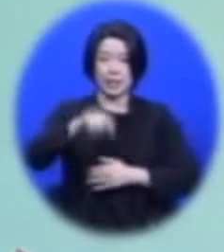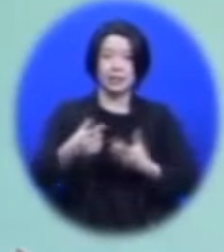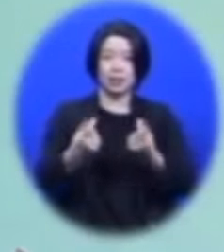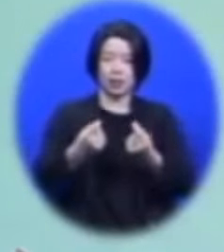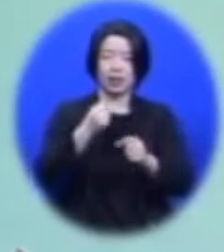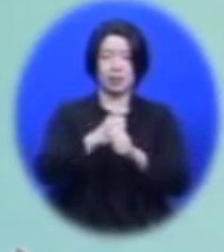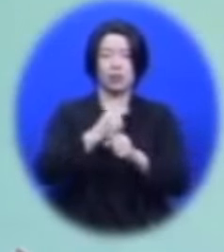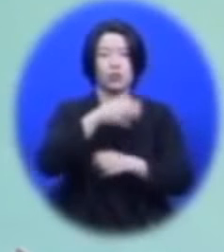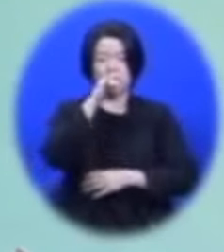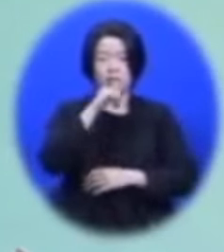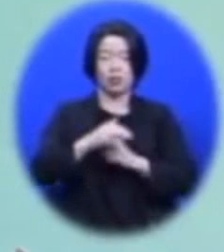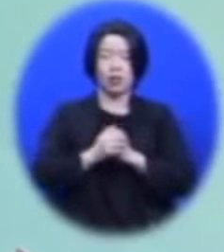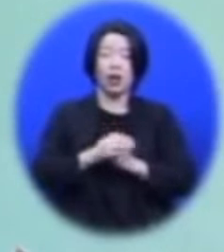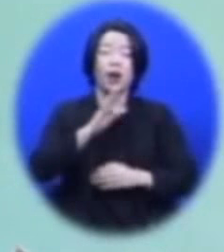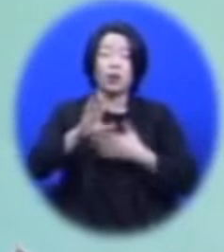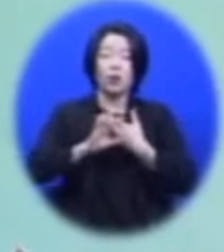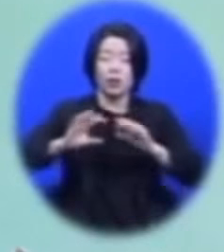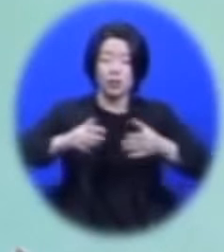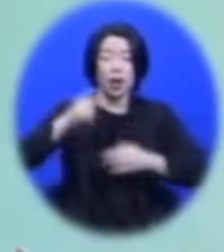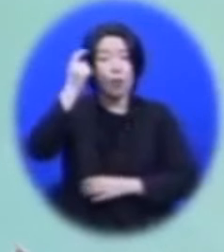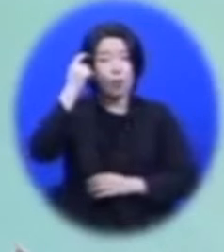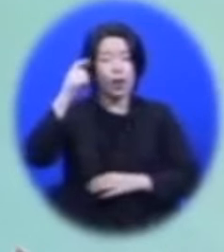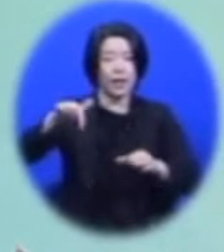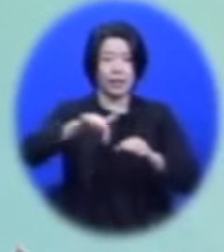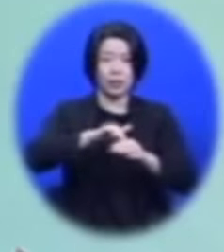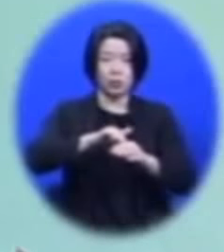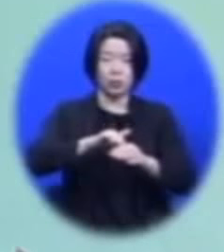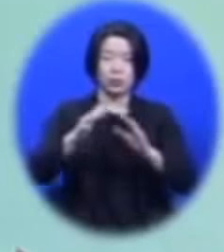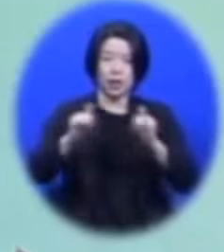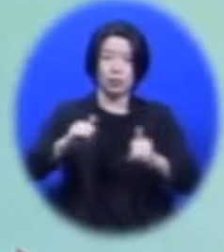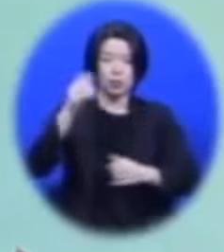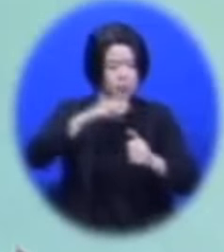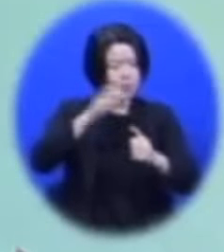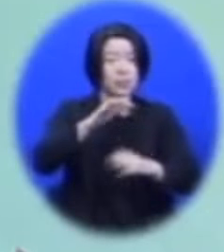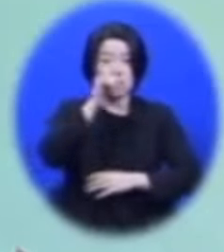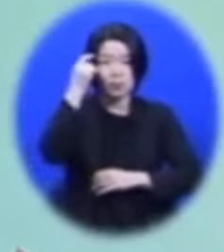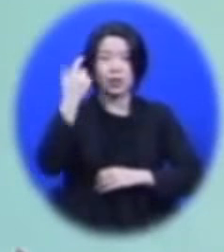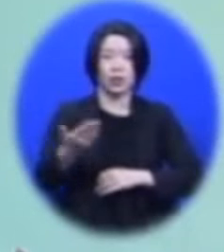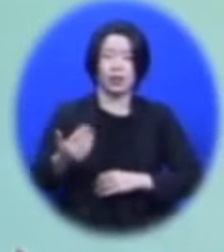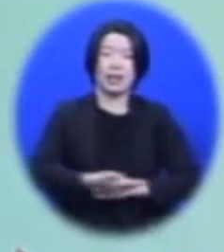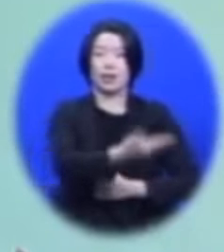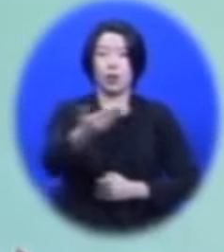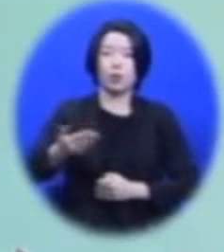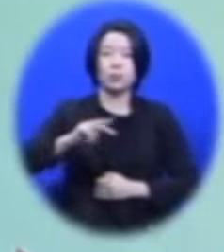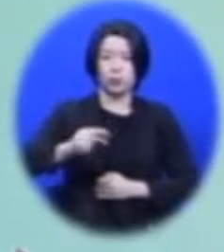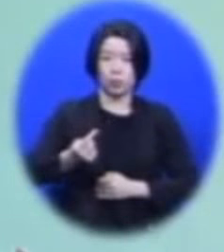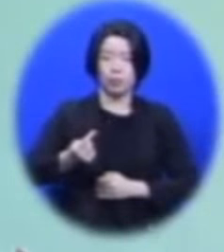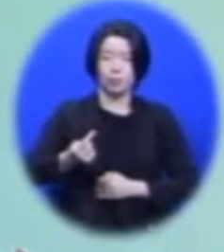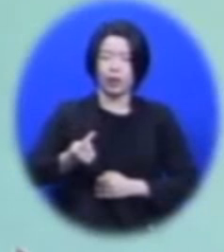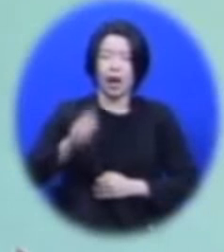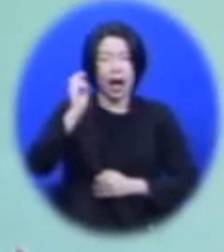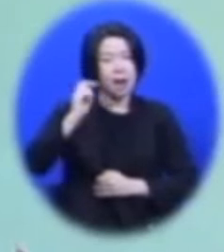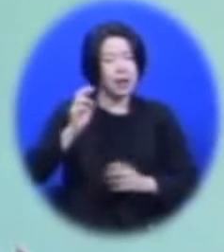겁니다. 그러면 세상이 왜 기독교인들을 이렇게 핍박하지요? 여러분들도 아마